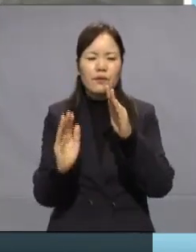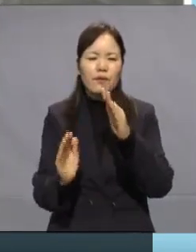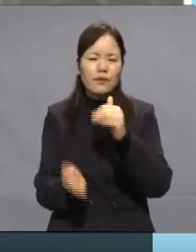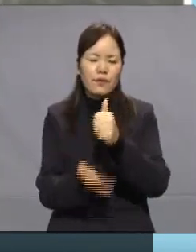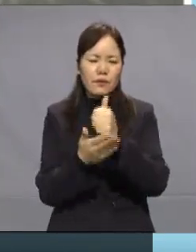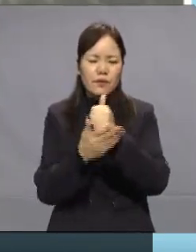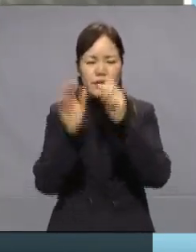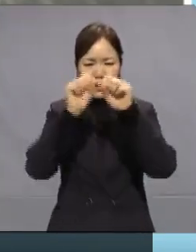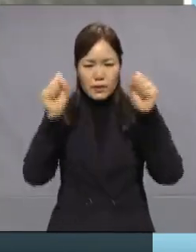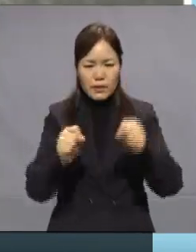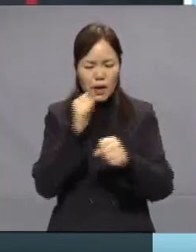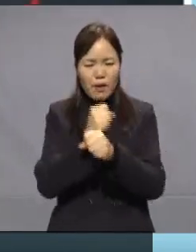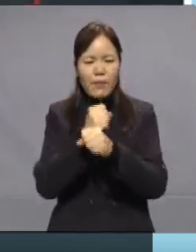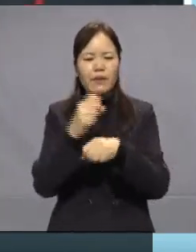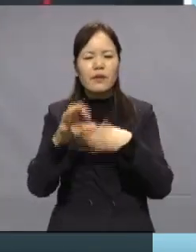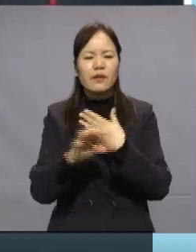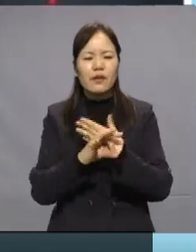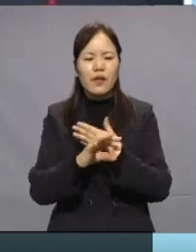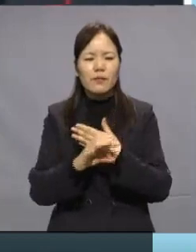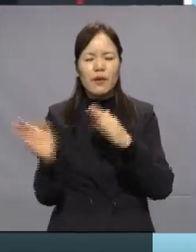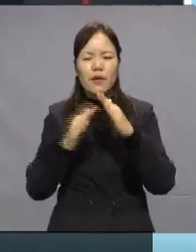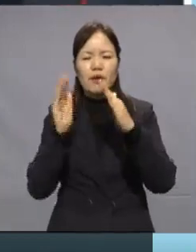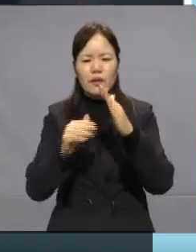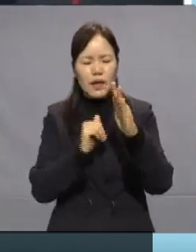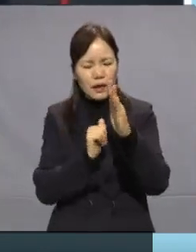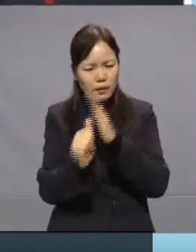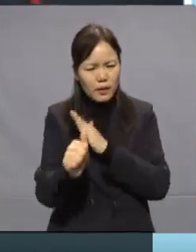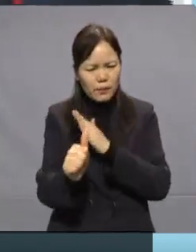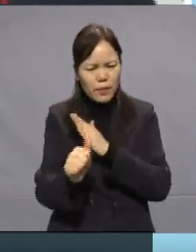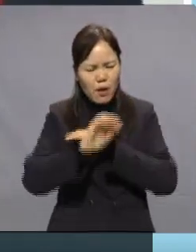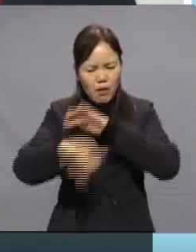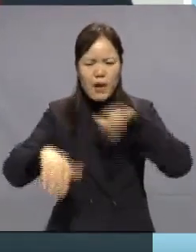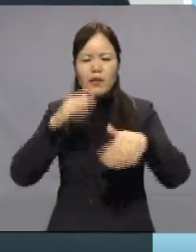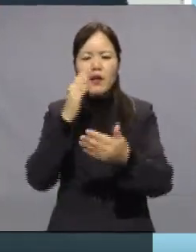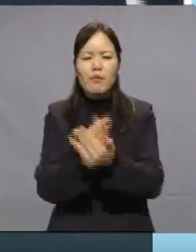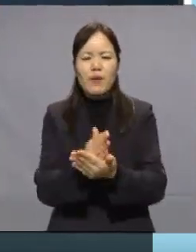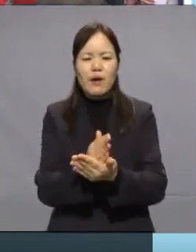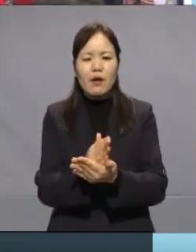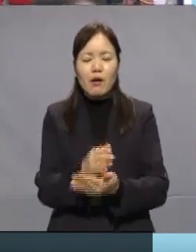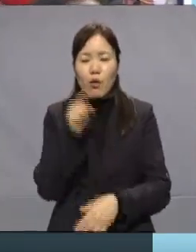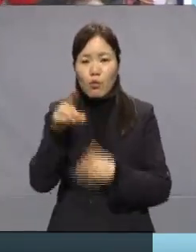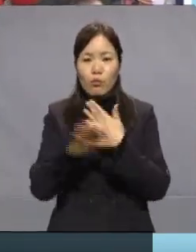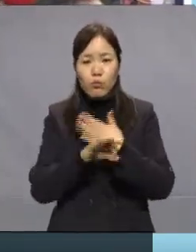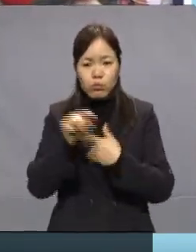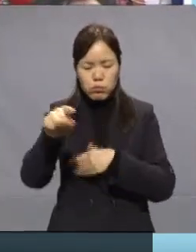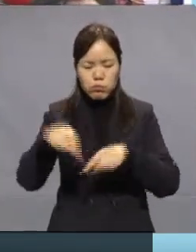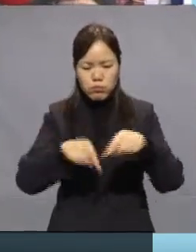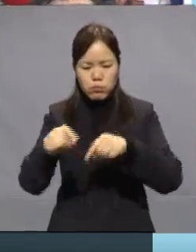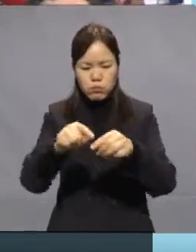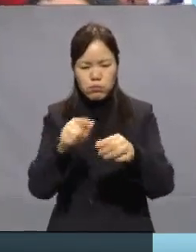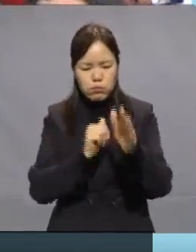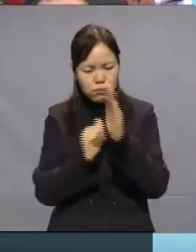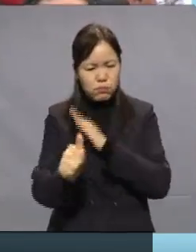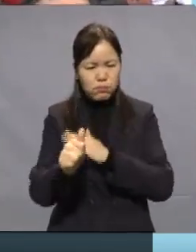공천에 정말 1절도 관여하지 않는 방식에 대한데 그럼 그런 당대표를 누가 하려고 하겠습니까